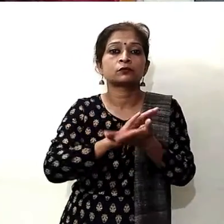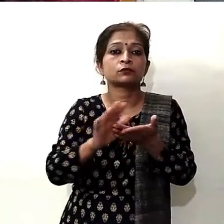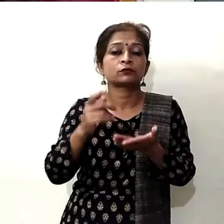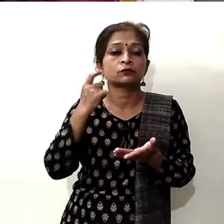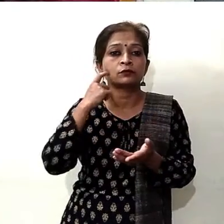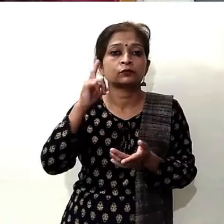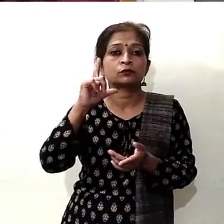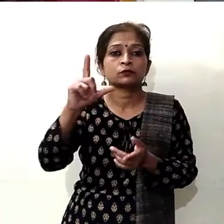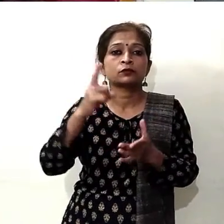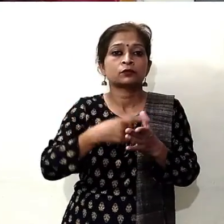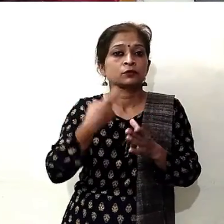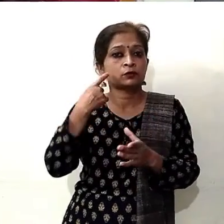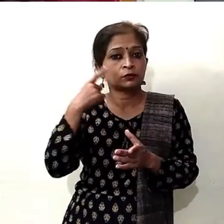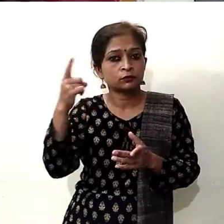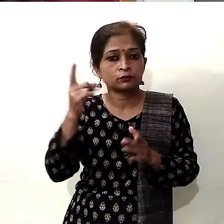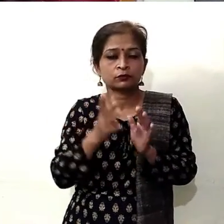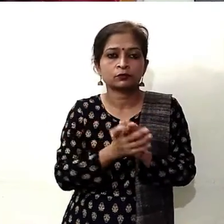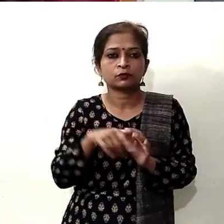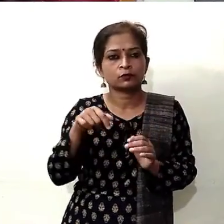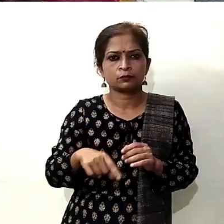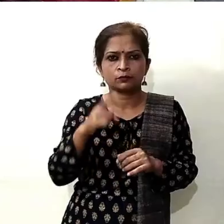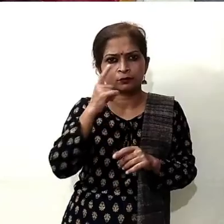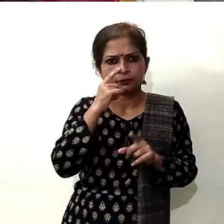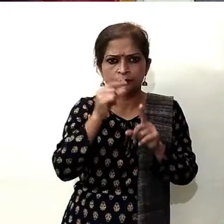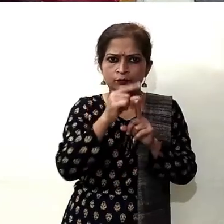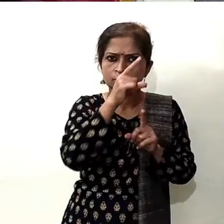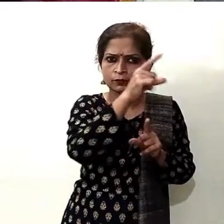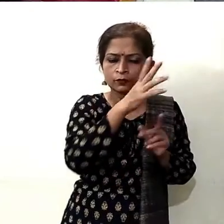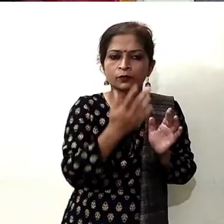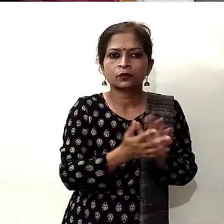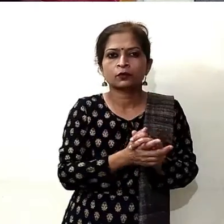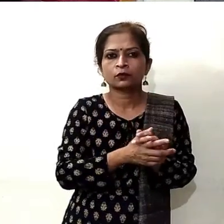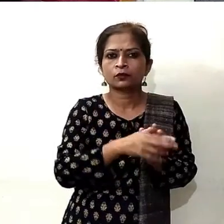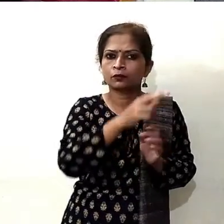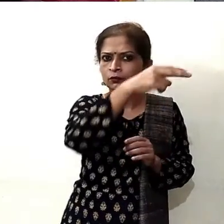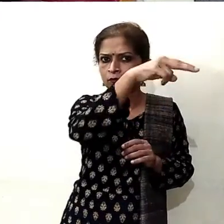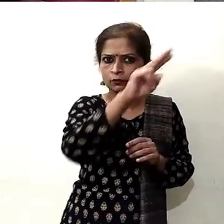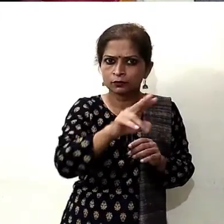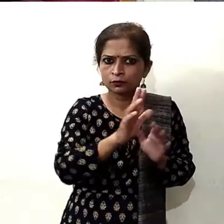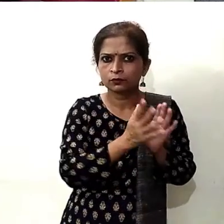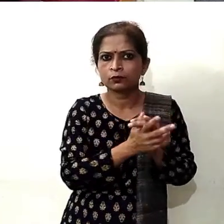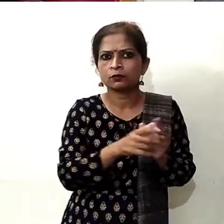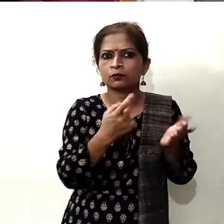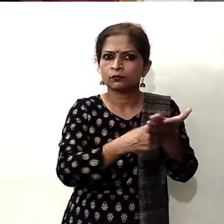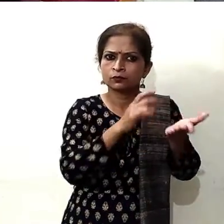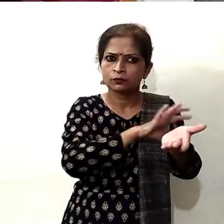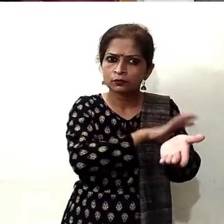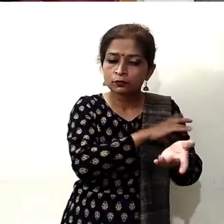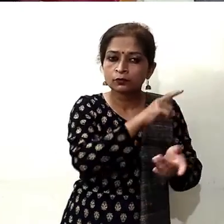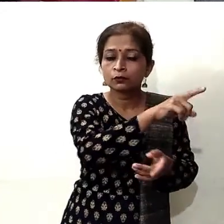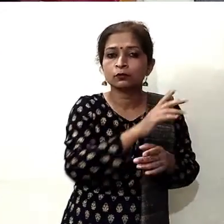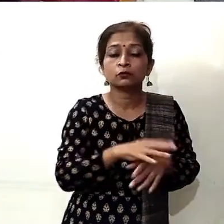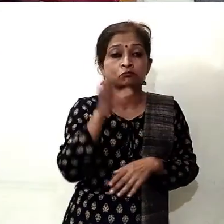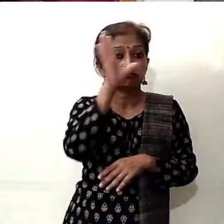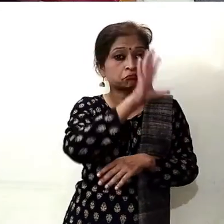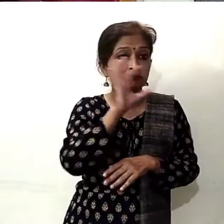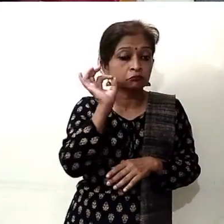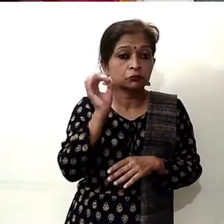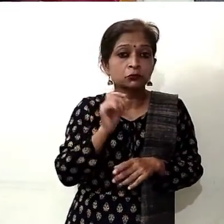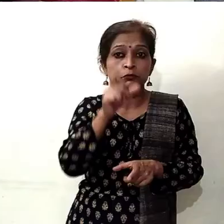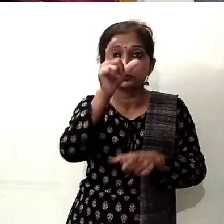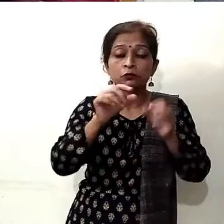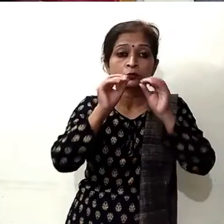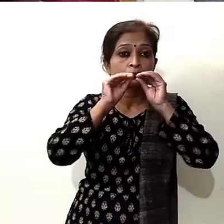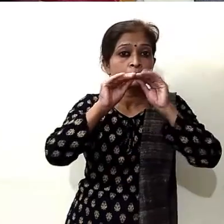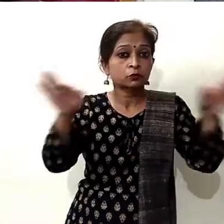तो रानी पद्मावती जब यहाँ आई तो उनके खूबसूरती के चर्चे जो थे उसको वो दूर दूर तक फैल गए। ऐसे बोलते हैं